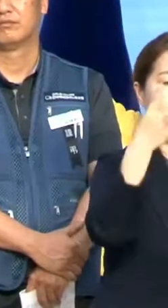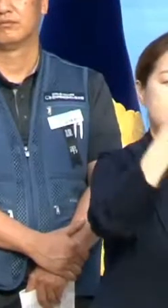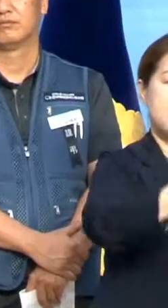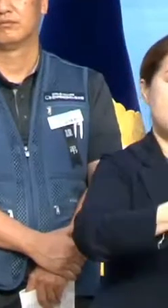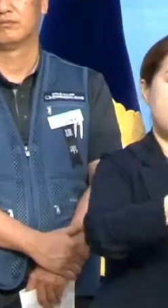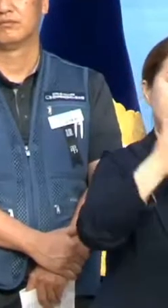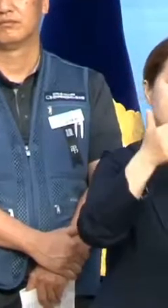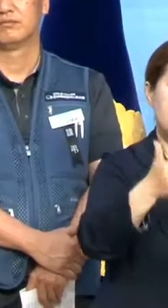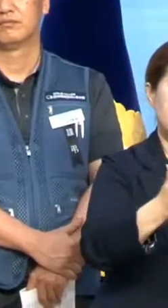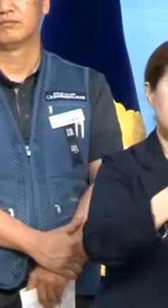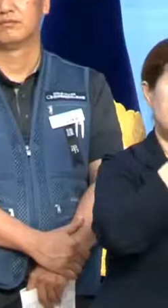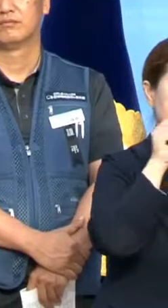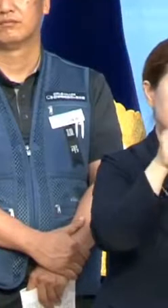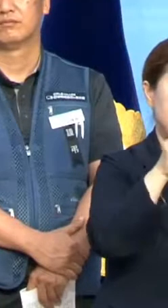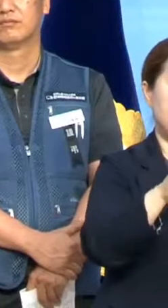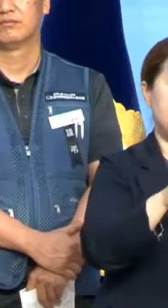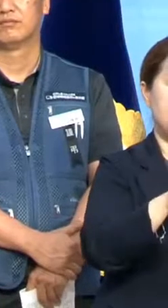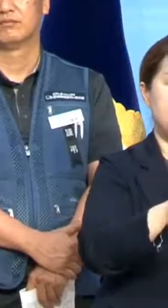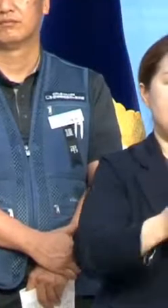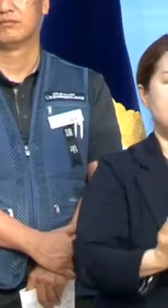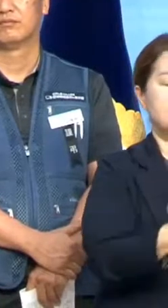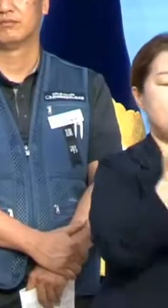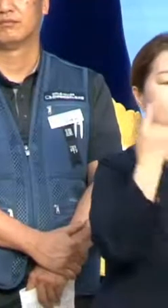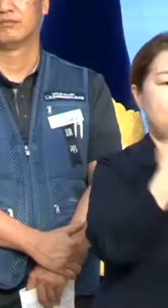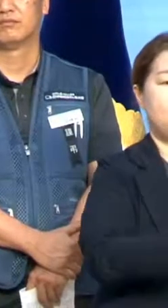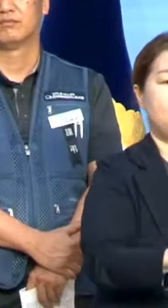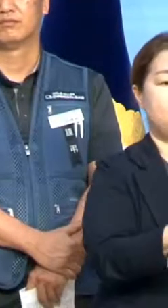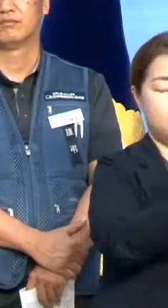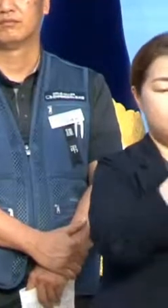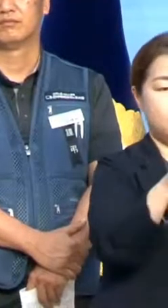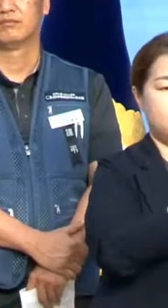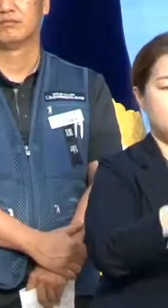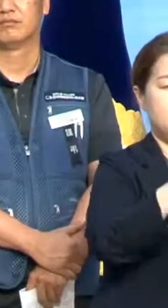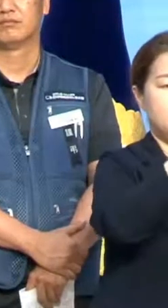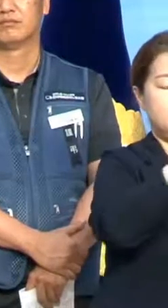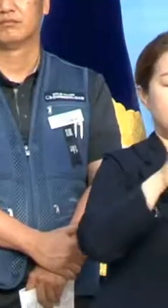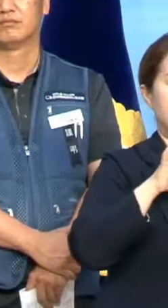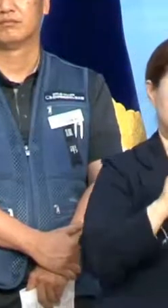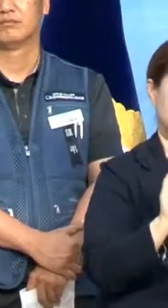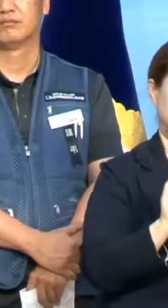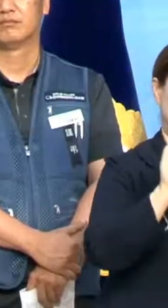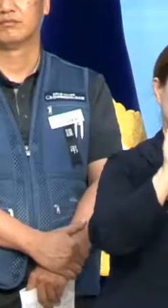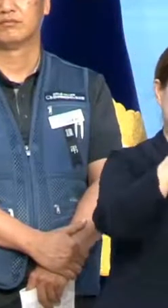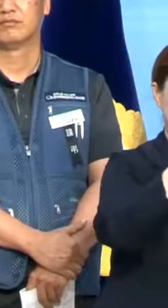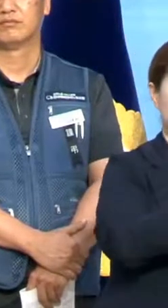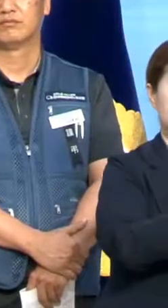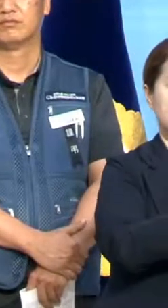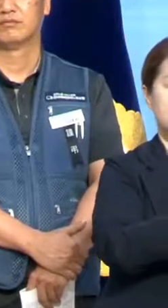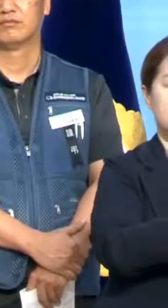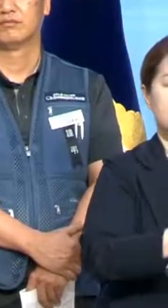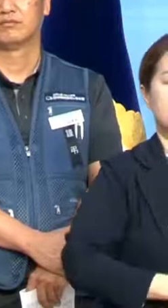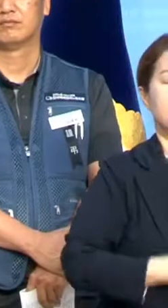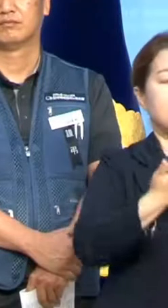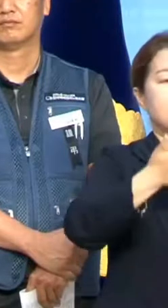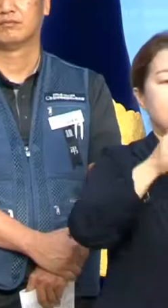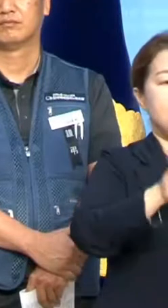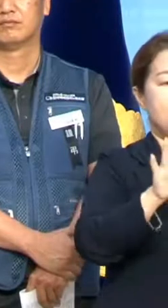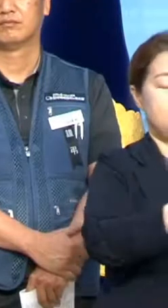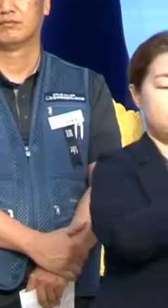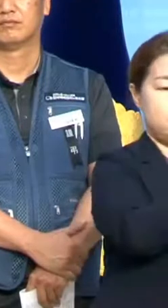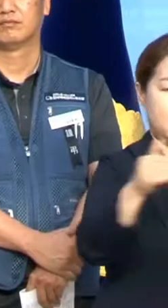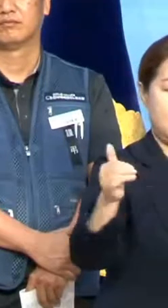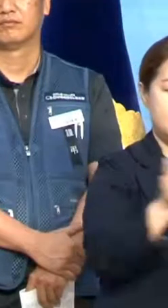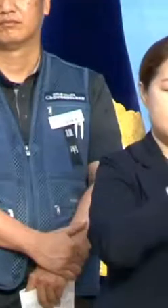동안 택배 노동자 삼재 사교육 사고 율은 연평균 21.4% 로 꾸준히 증가해 왔습니다 그러나 올해 6월까지